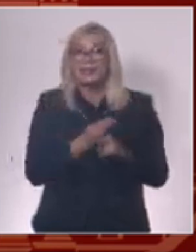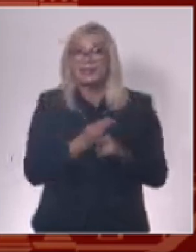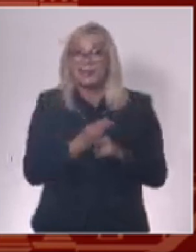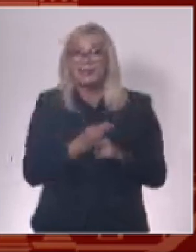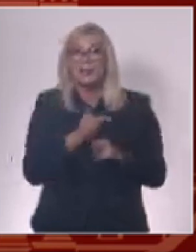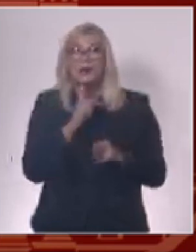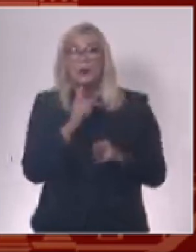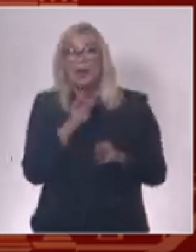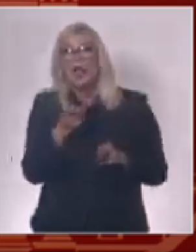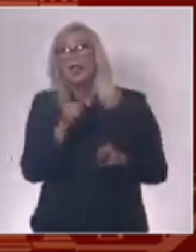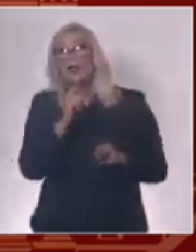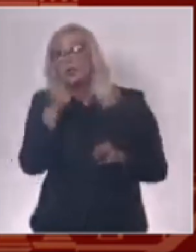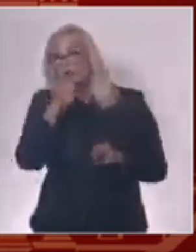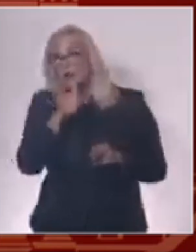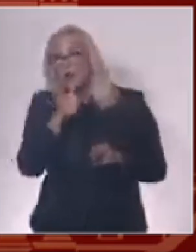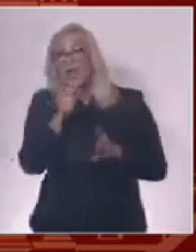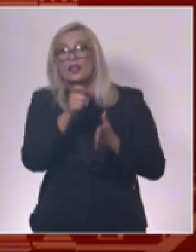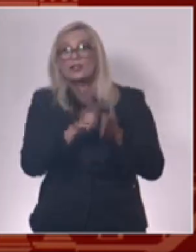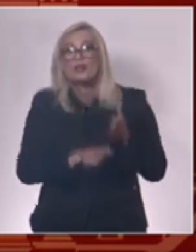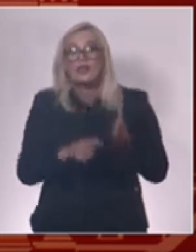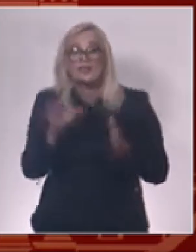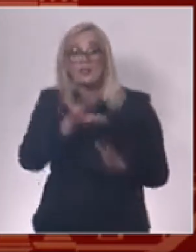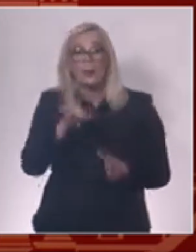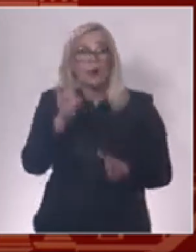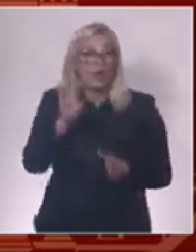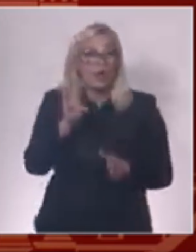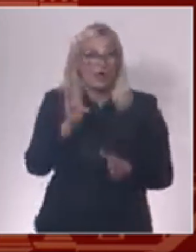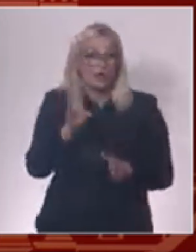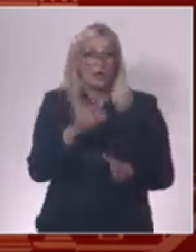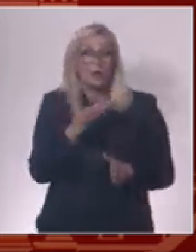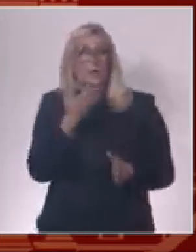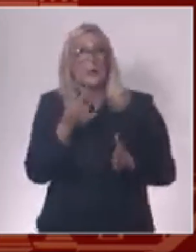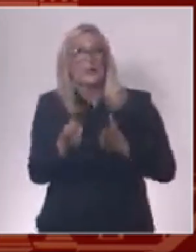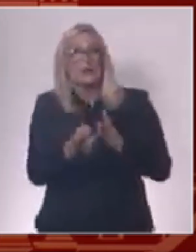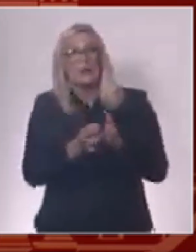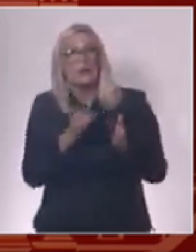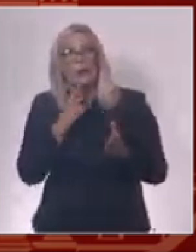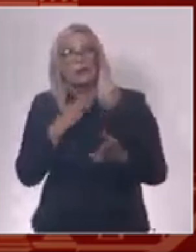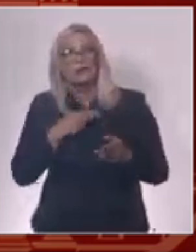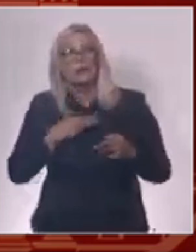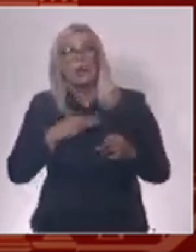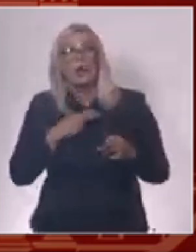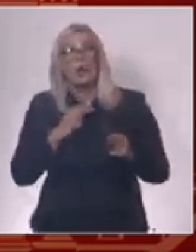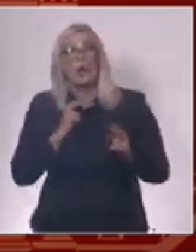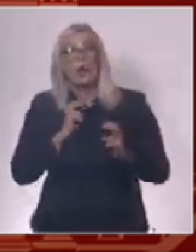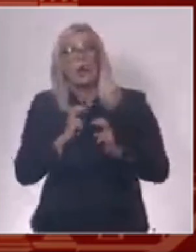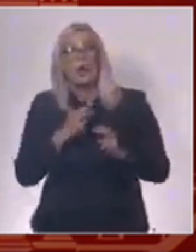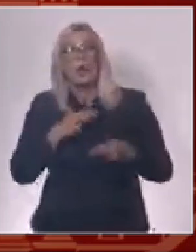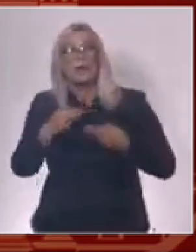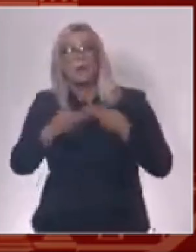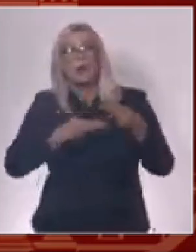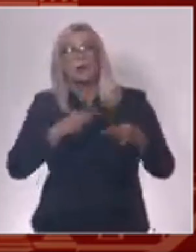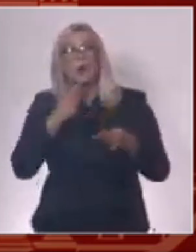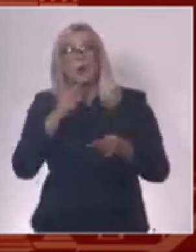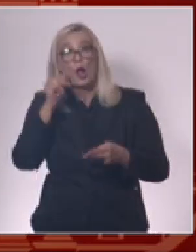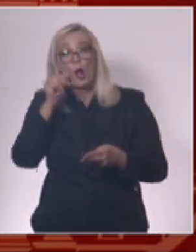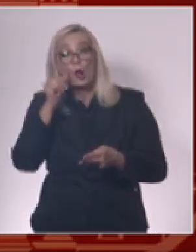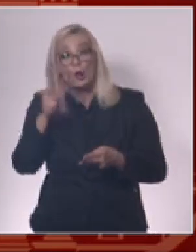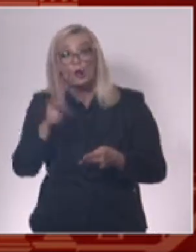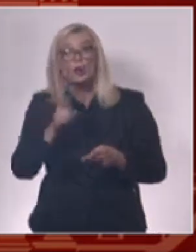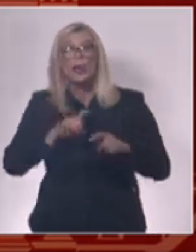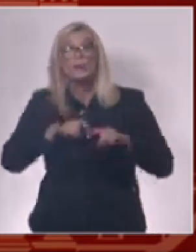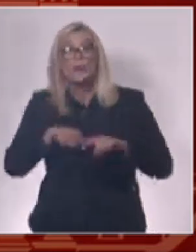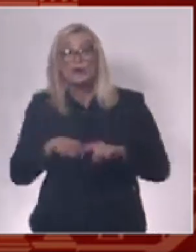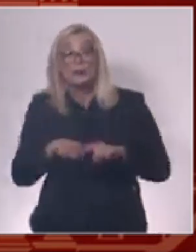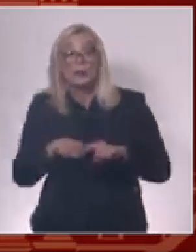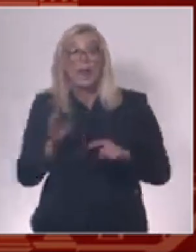членство во рамките на Европската унија. Нема побрз проток на луѓе и стоки од тоа кој ќе ги немаме границите кои што за жал